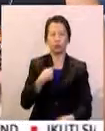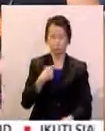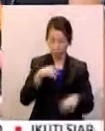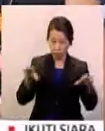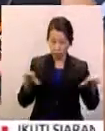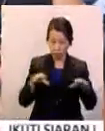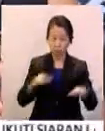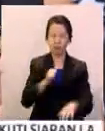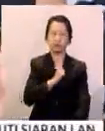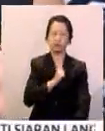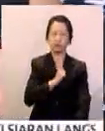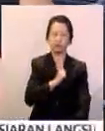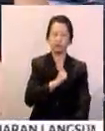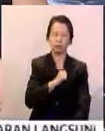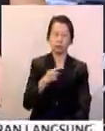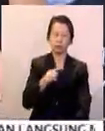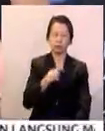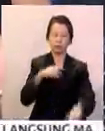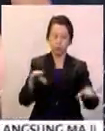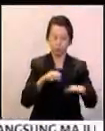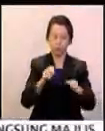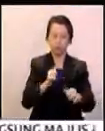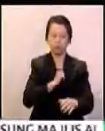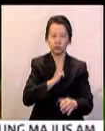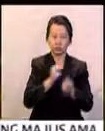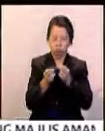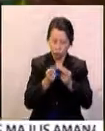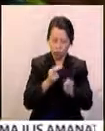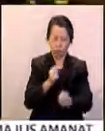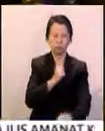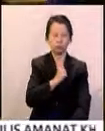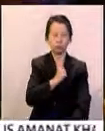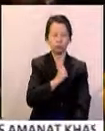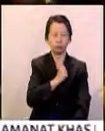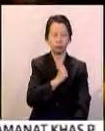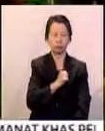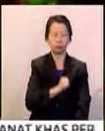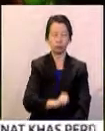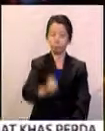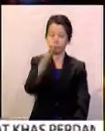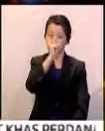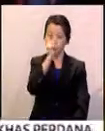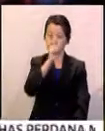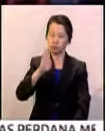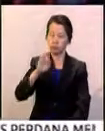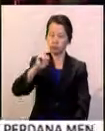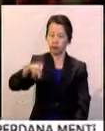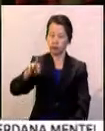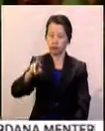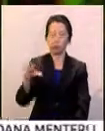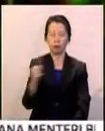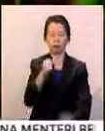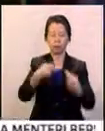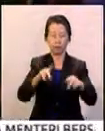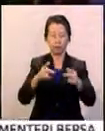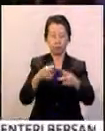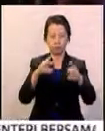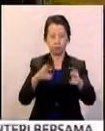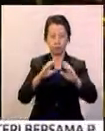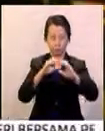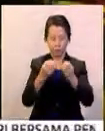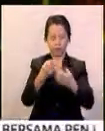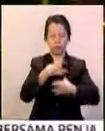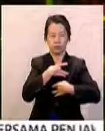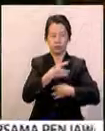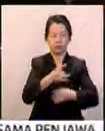sendiri. Kita buat sendiri, kita usaha sendiri. Pada konsert tersebut, BPR turut mengambil kesempatan melancarkan kelab